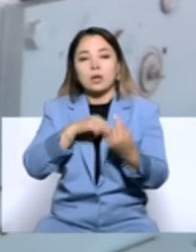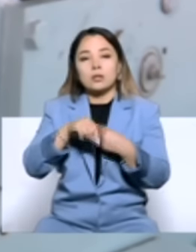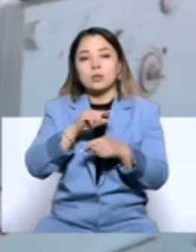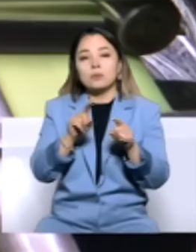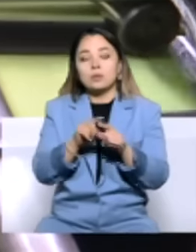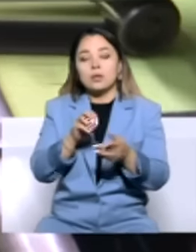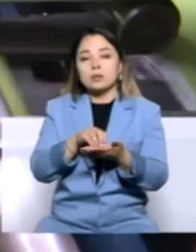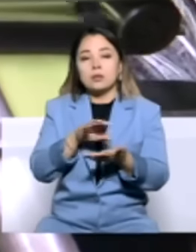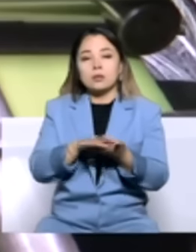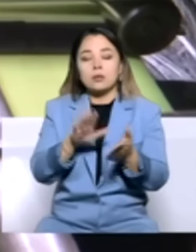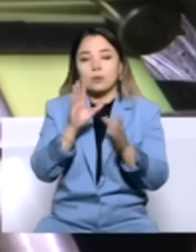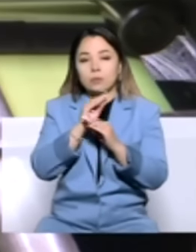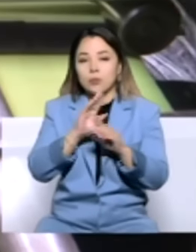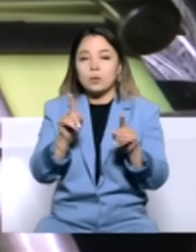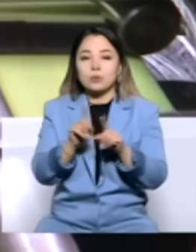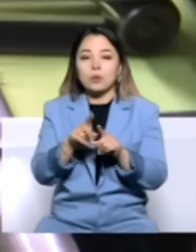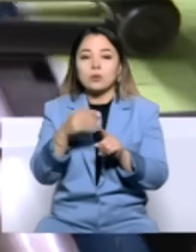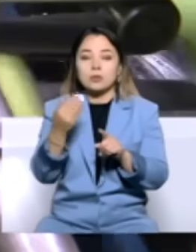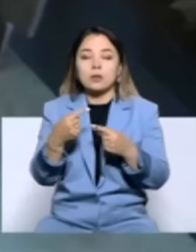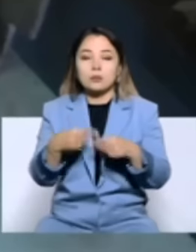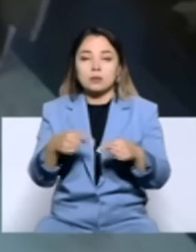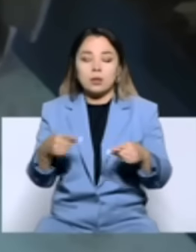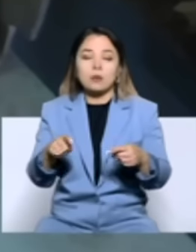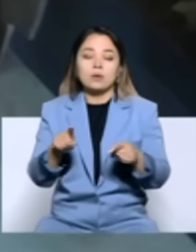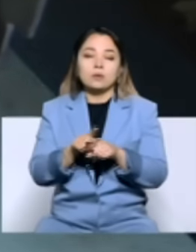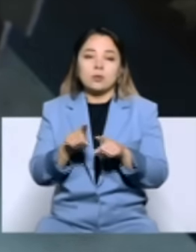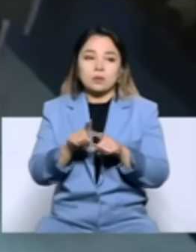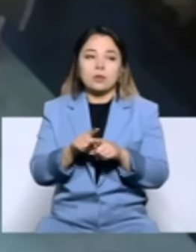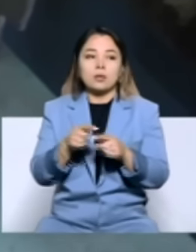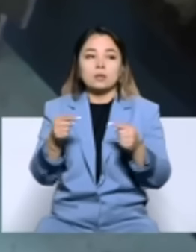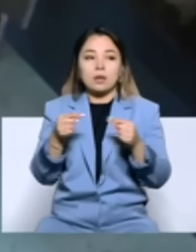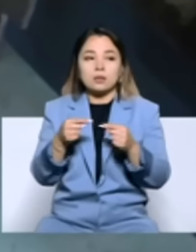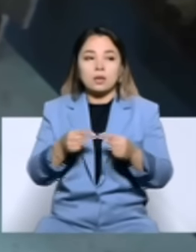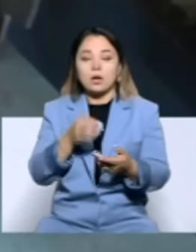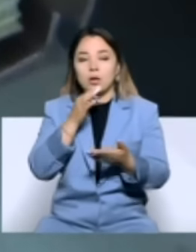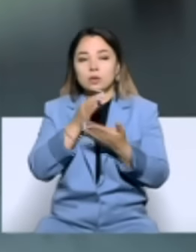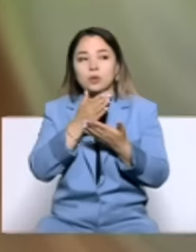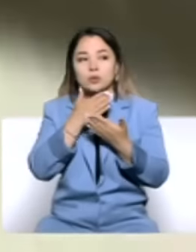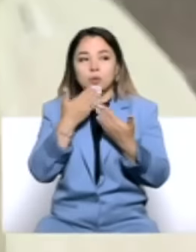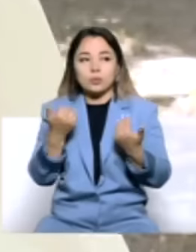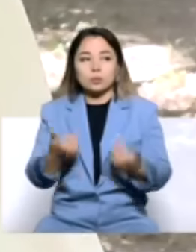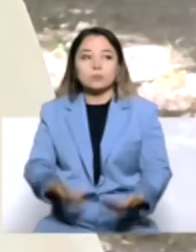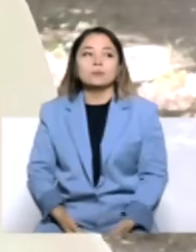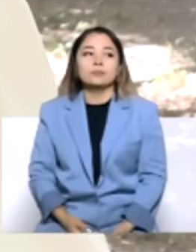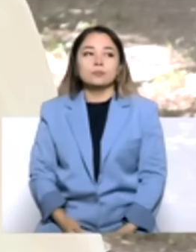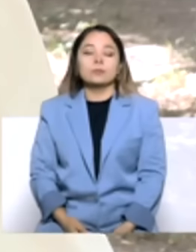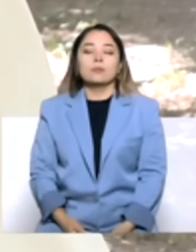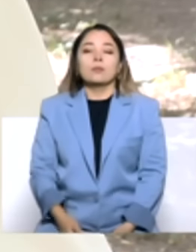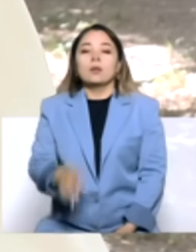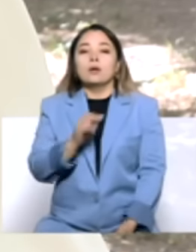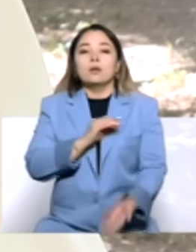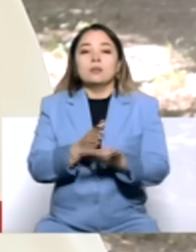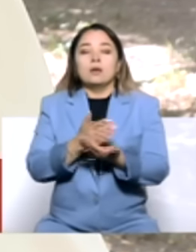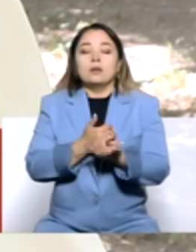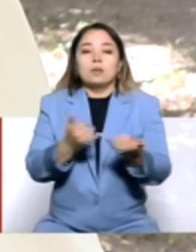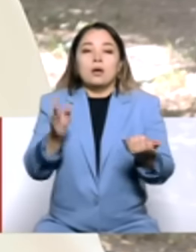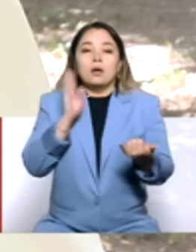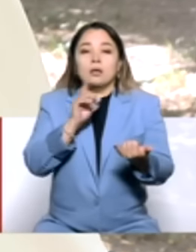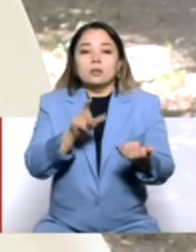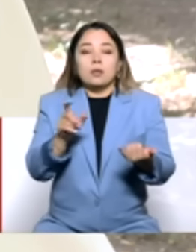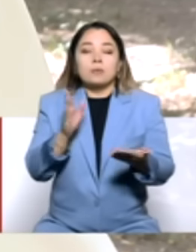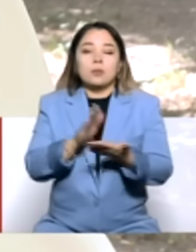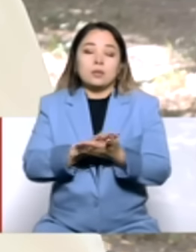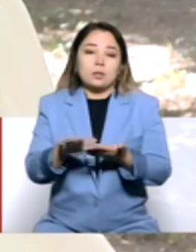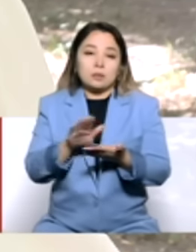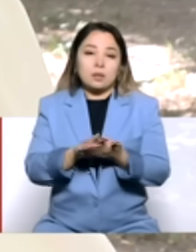ретінде тіркелмегеннің өзінде оның кейбір тетіктері әлі нақтыланбаған деп отыр. Клиник қызметін атқаратын әйел адам болса, ол